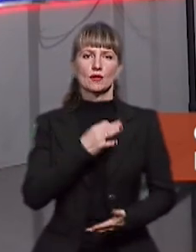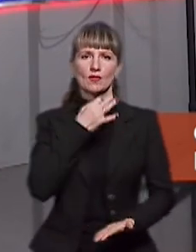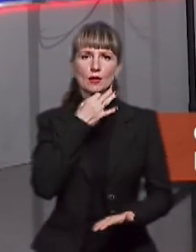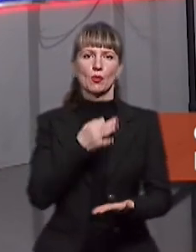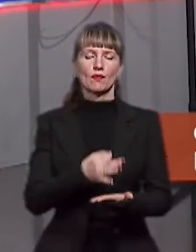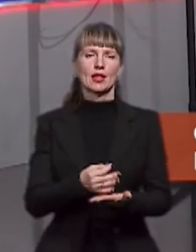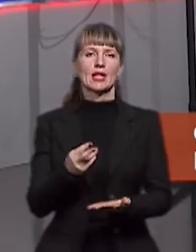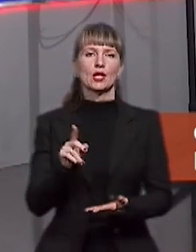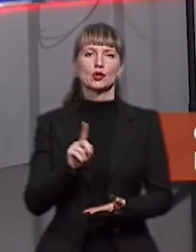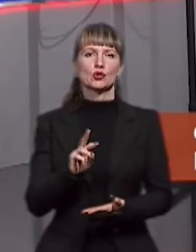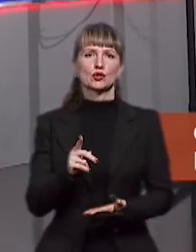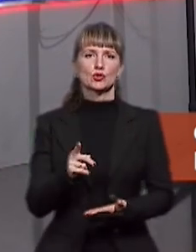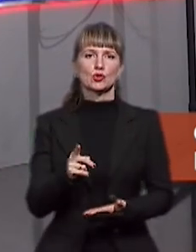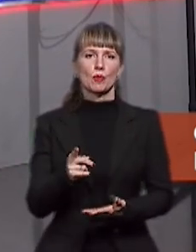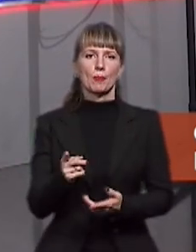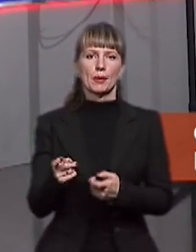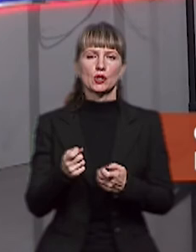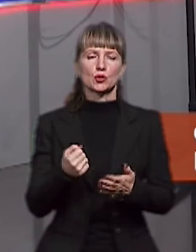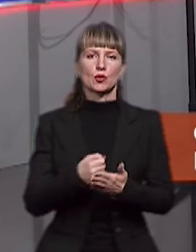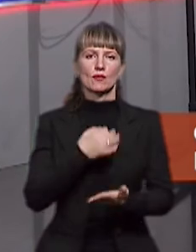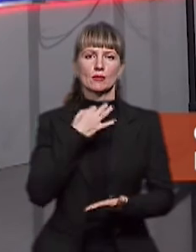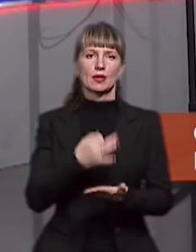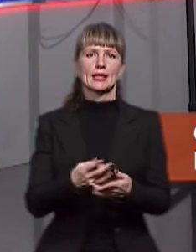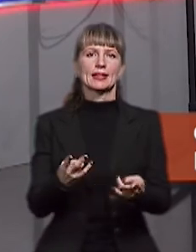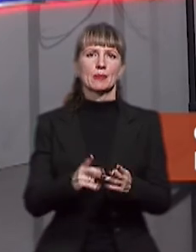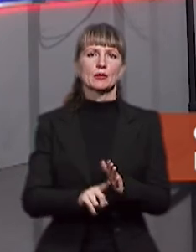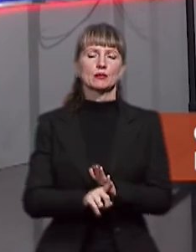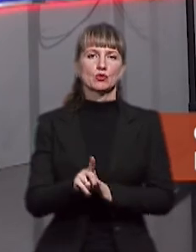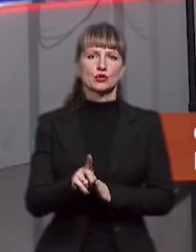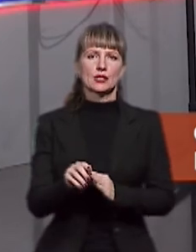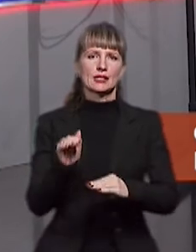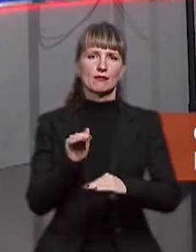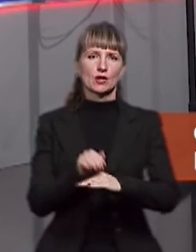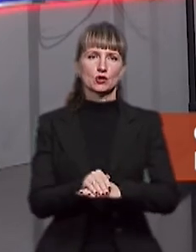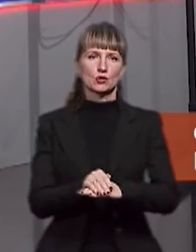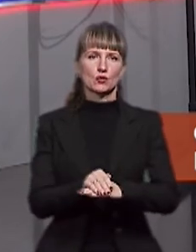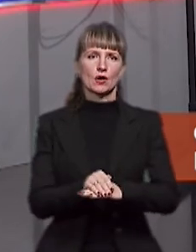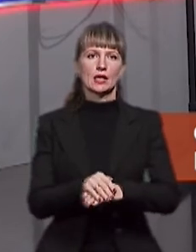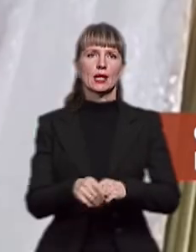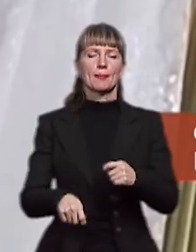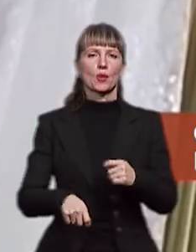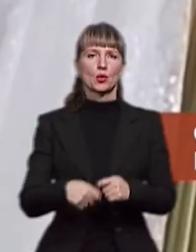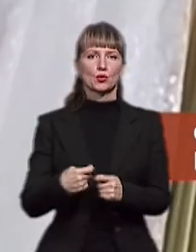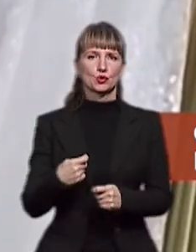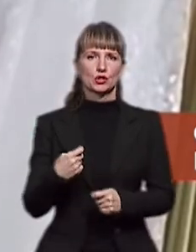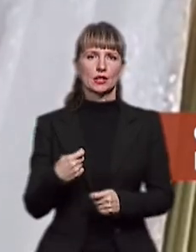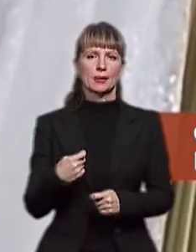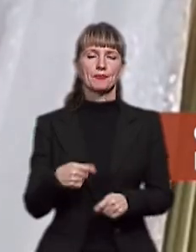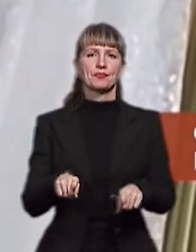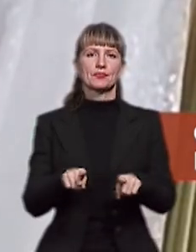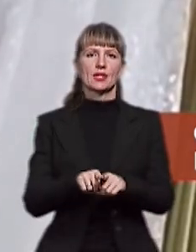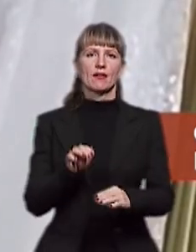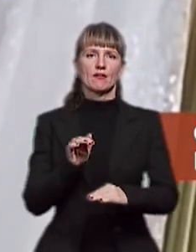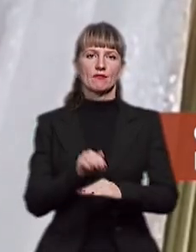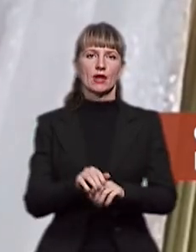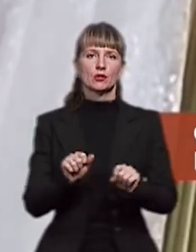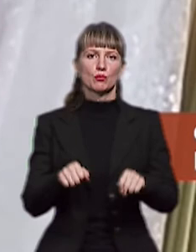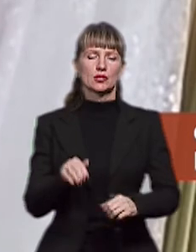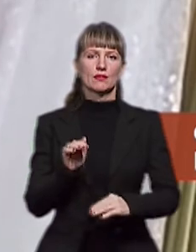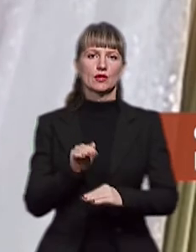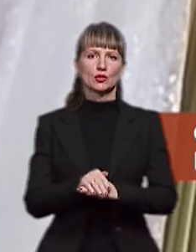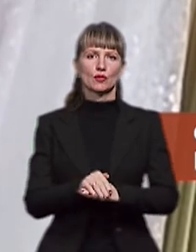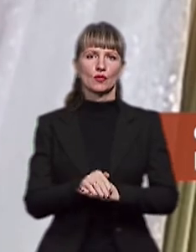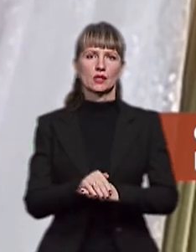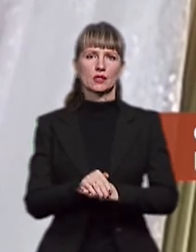відповідальності, для того, щоб притягнути до відповідальності, треба спочатку зафіксувати факт порушення. Такий факт може